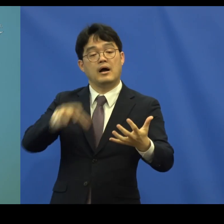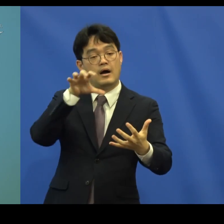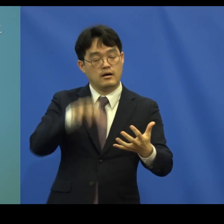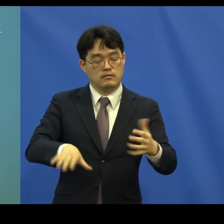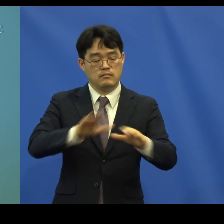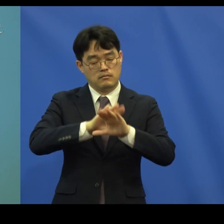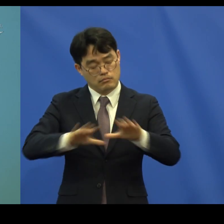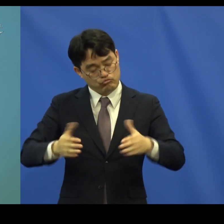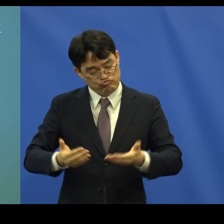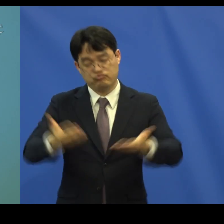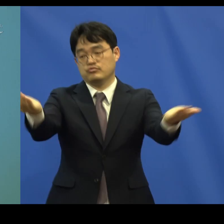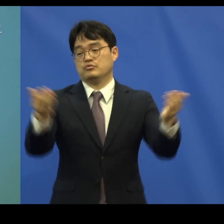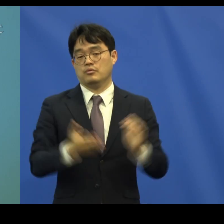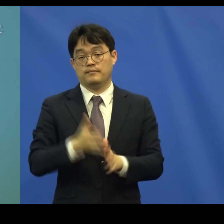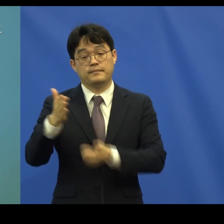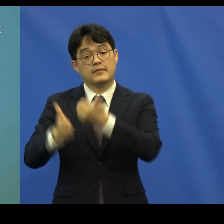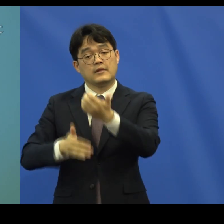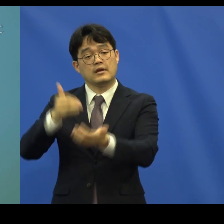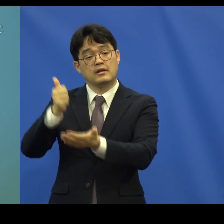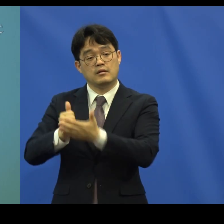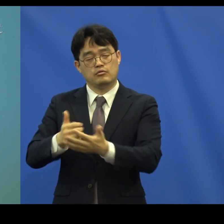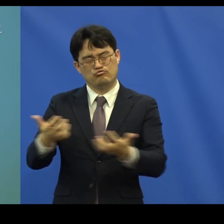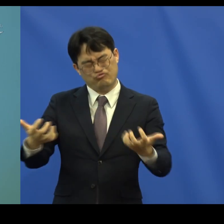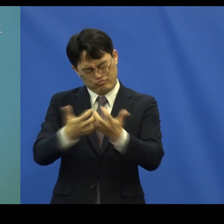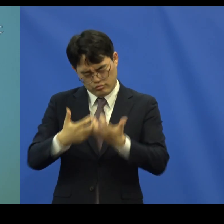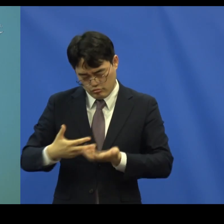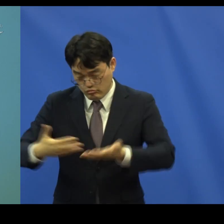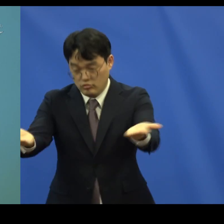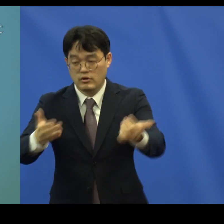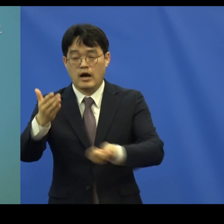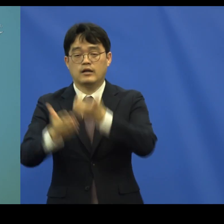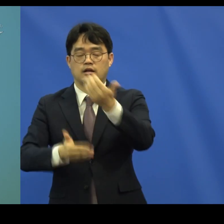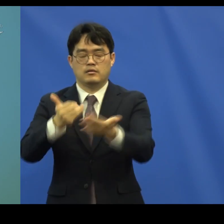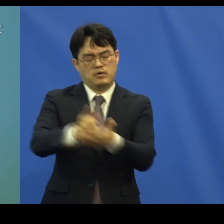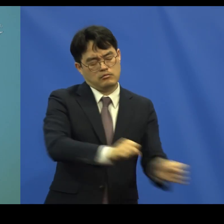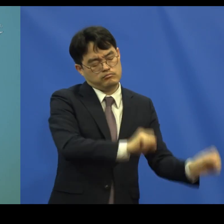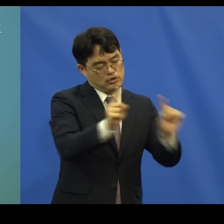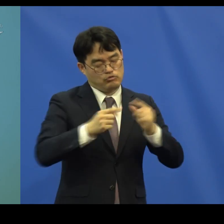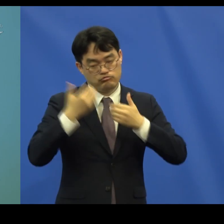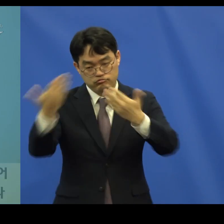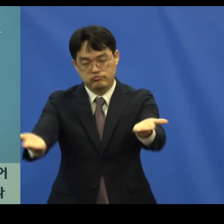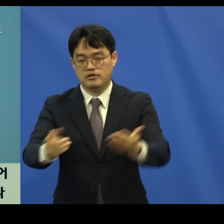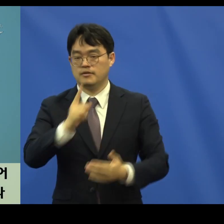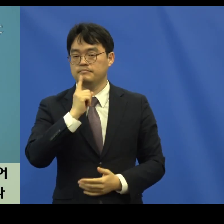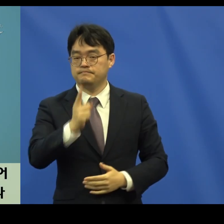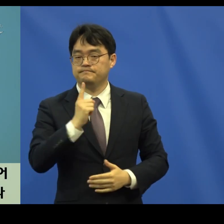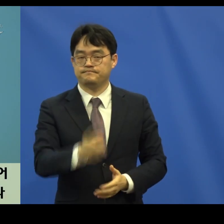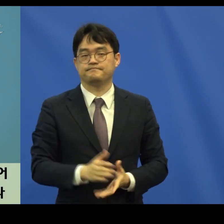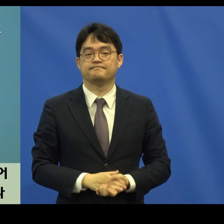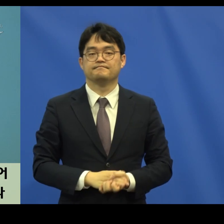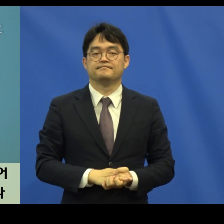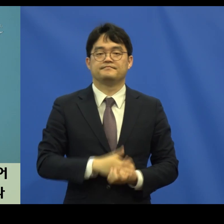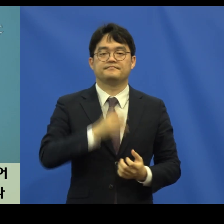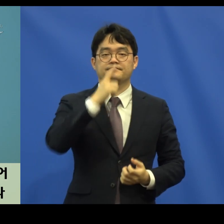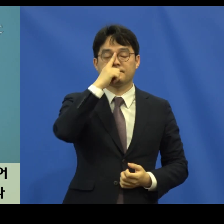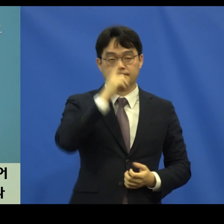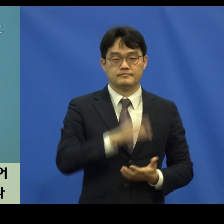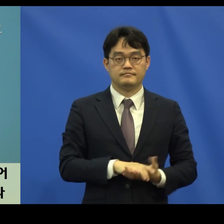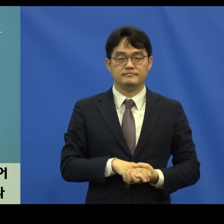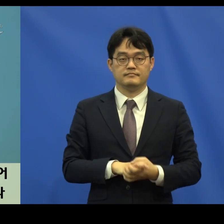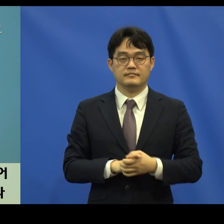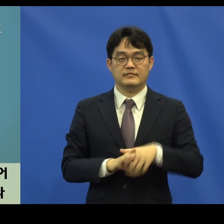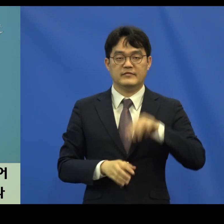회개를 촉구하시고 그리고 살 길을 허락해 주시는 거죠. 자, 4절에 보니까 그러나 4대에 그 옷을 더럽히지 아니하는 자